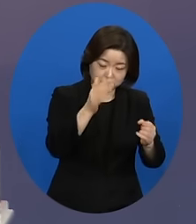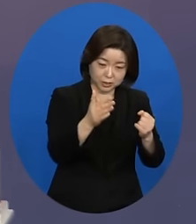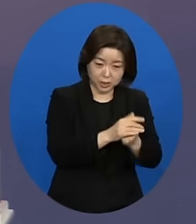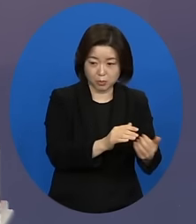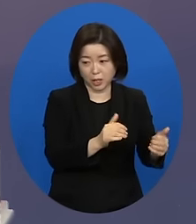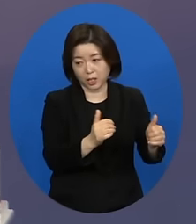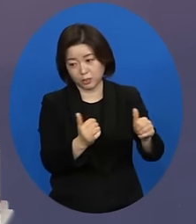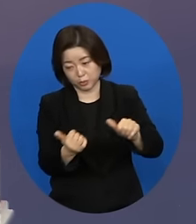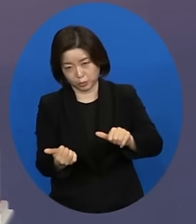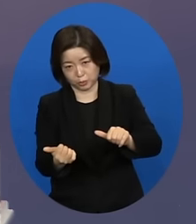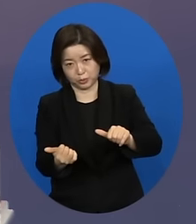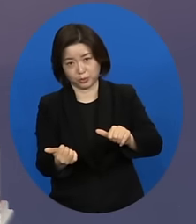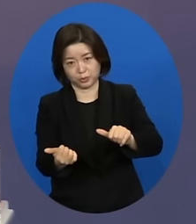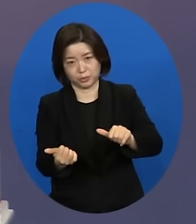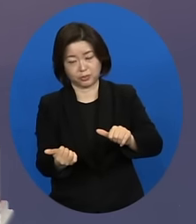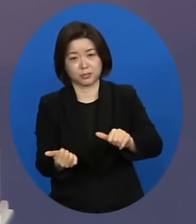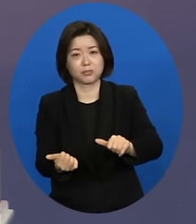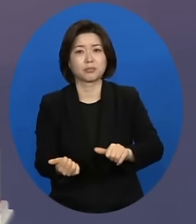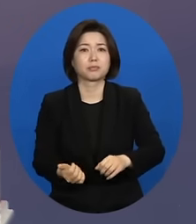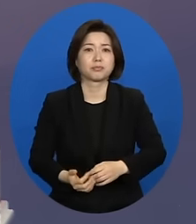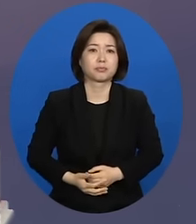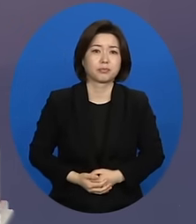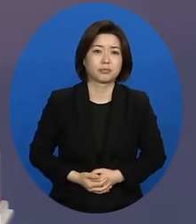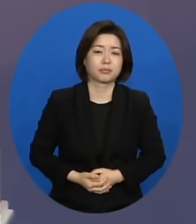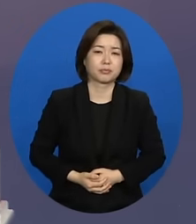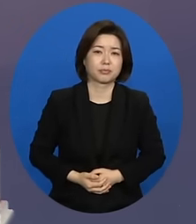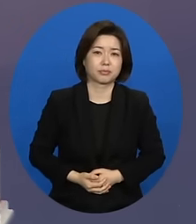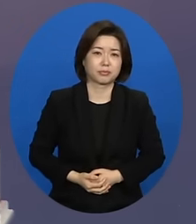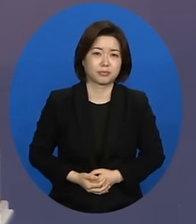I have 1,000 lives to give,